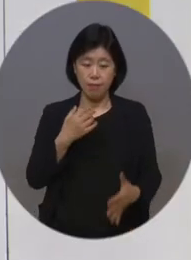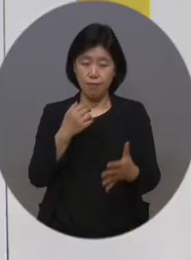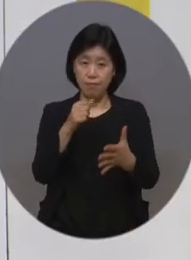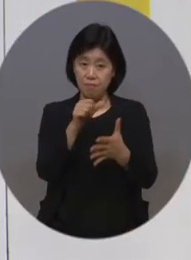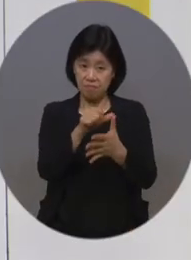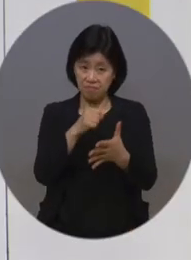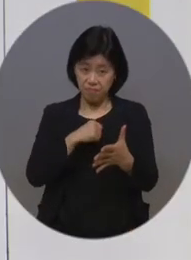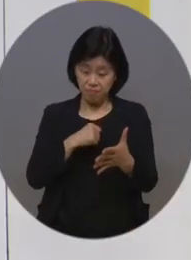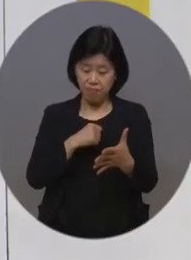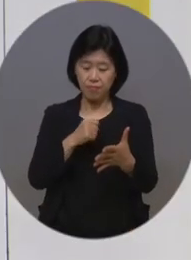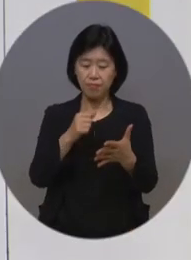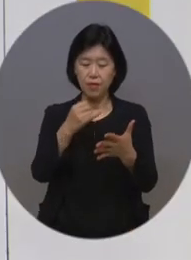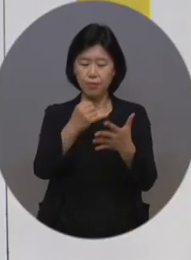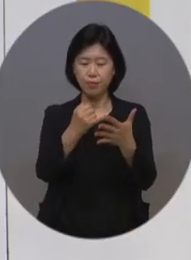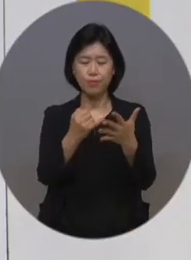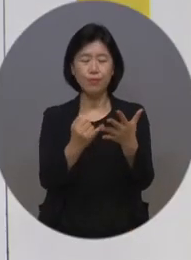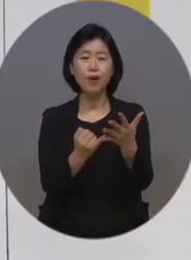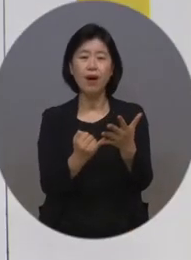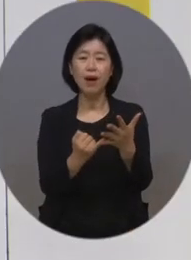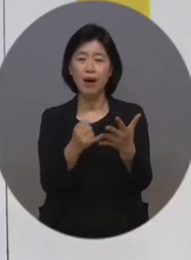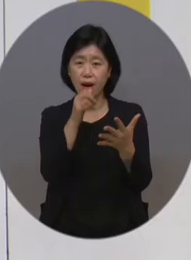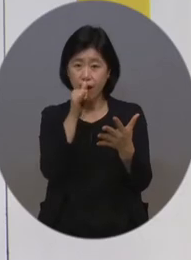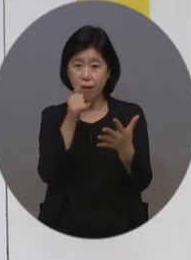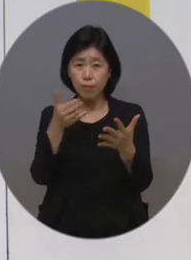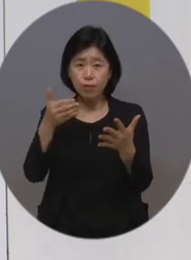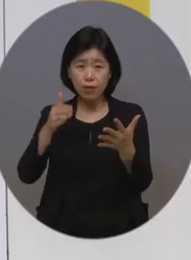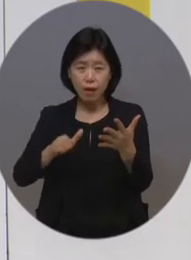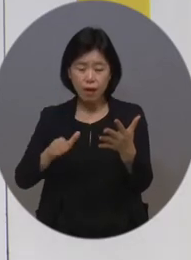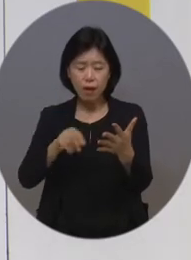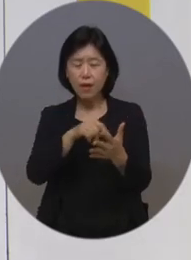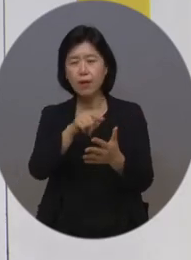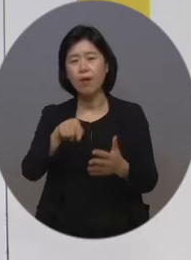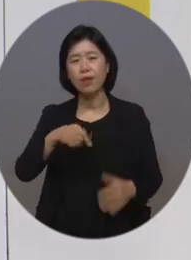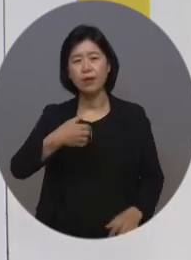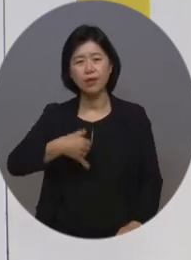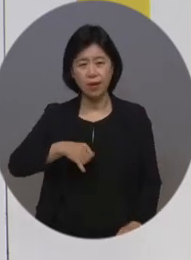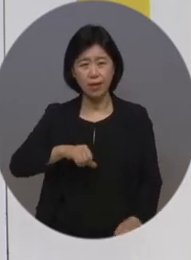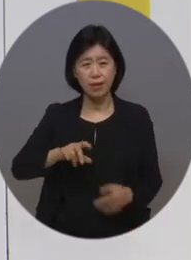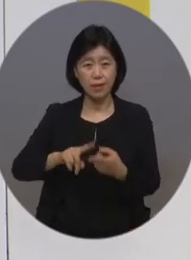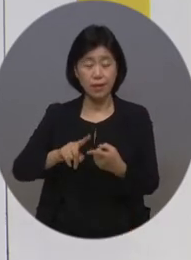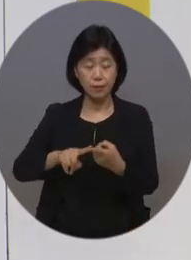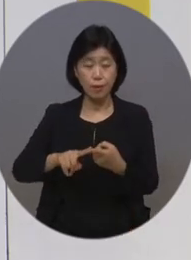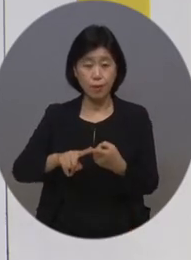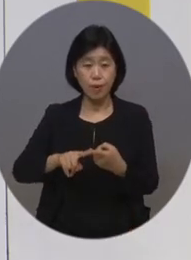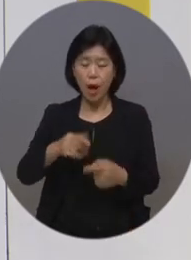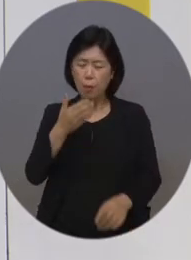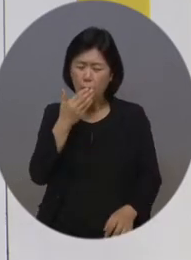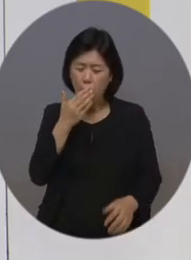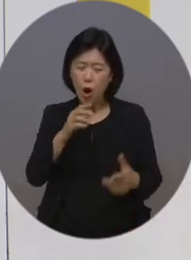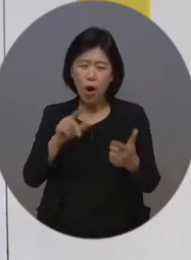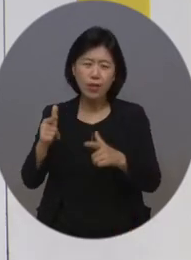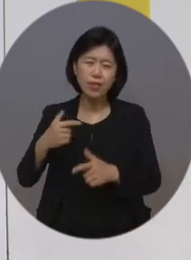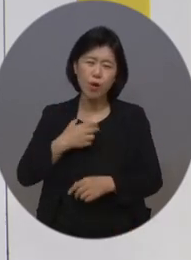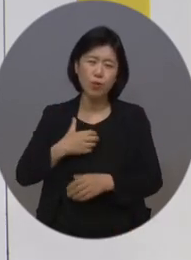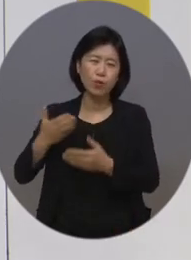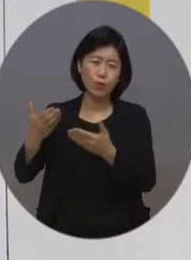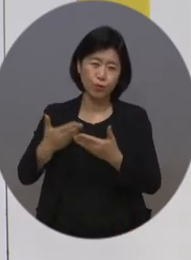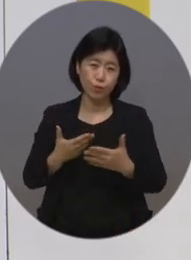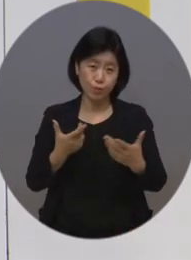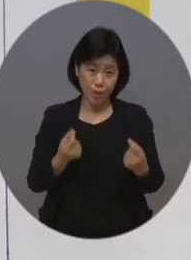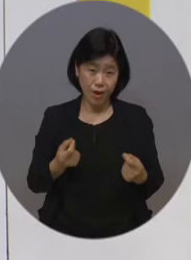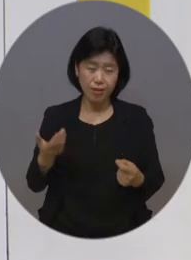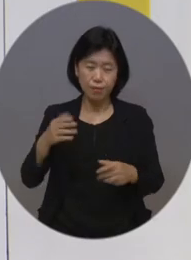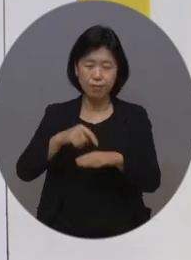뭐 먹여주고 재워주고 뭐 걱정해주고 뭐 이런거 뿐이지만 그래도 마음으로 한없이